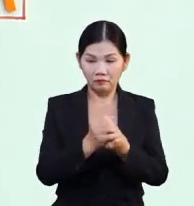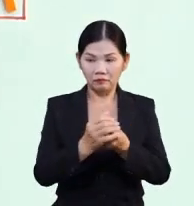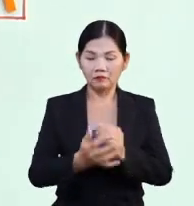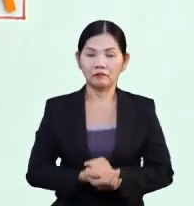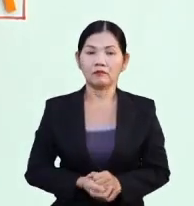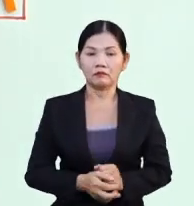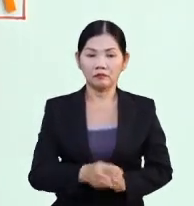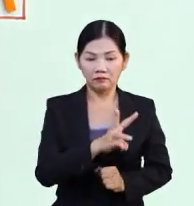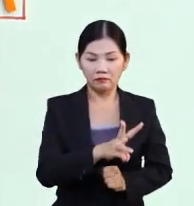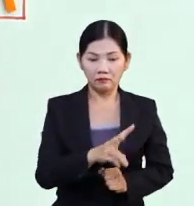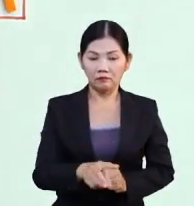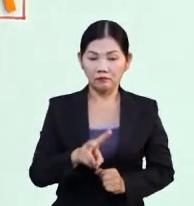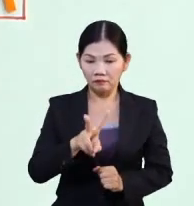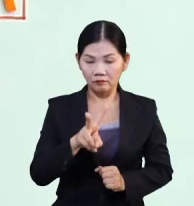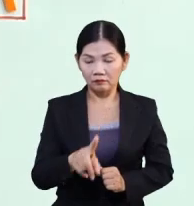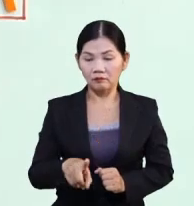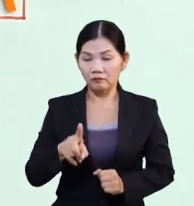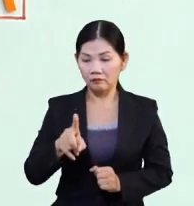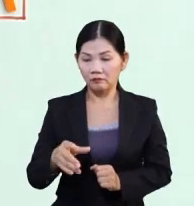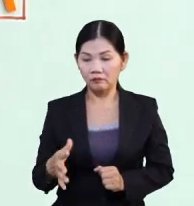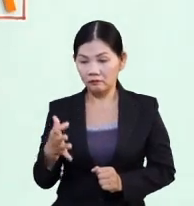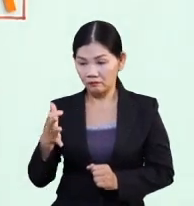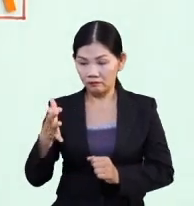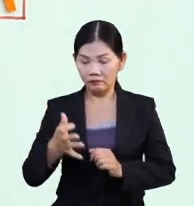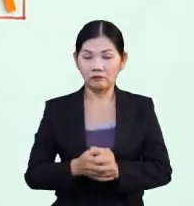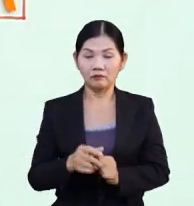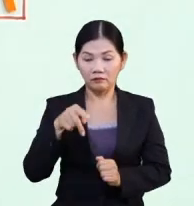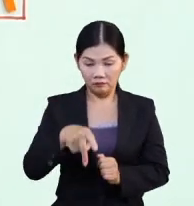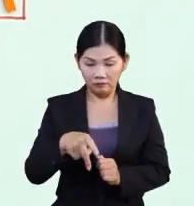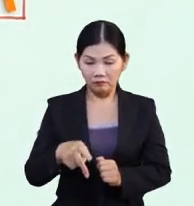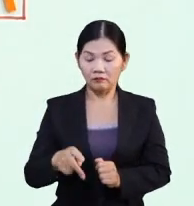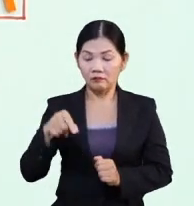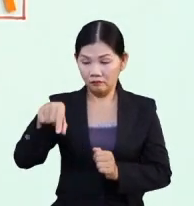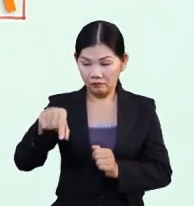ផ្ដល់ផលសណ្ដែកបានទម្ងន់ 3218 គីឡូក្រាម